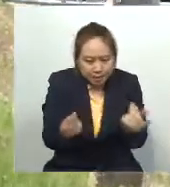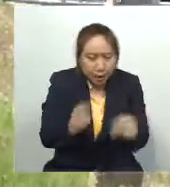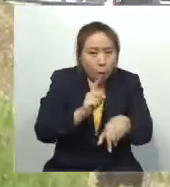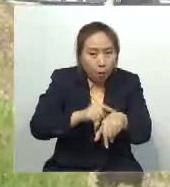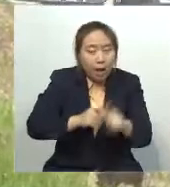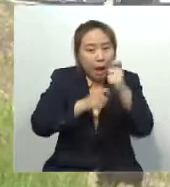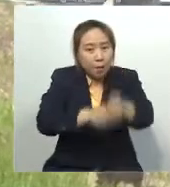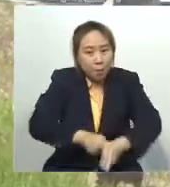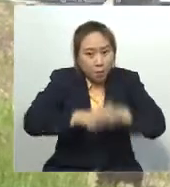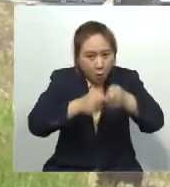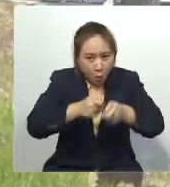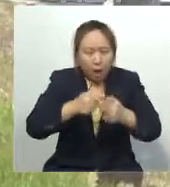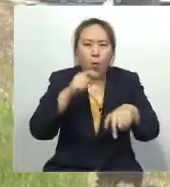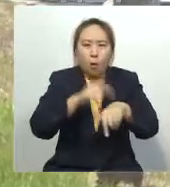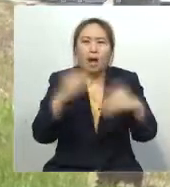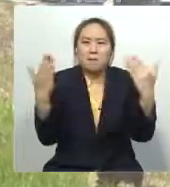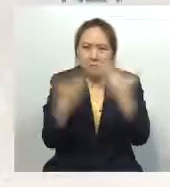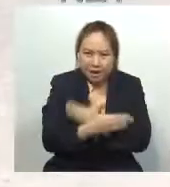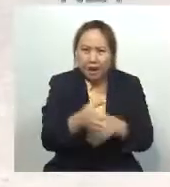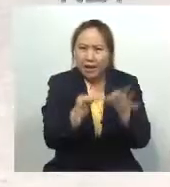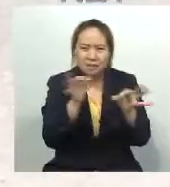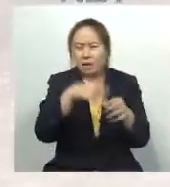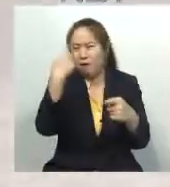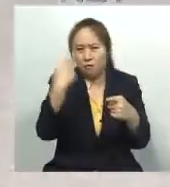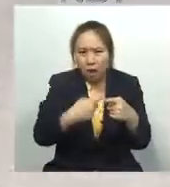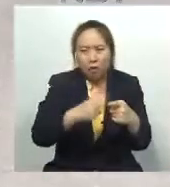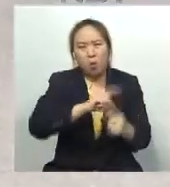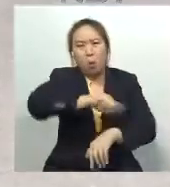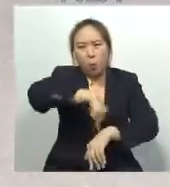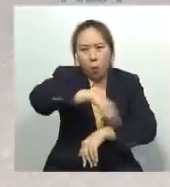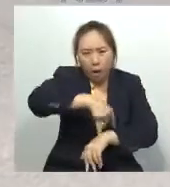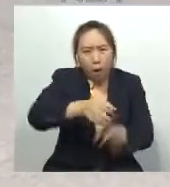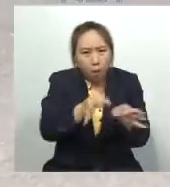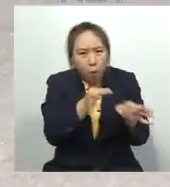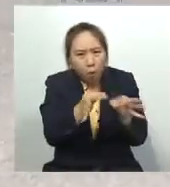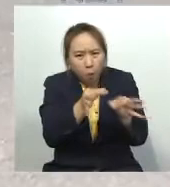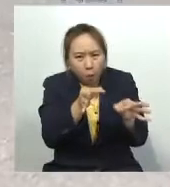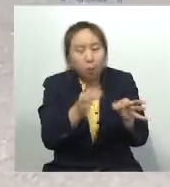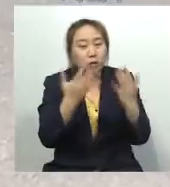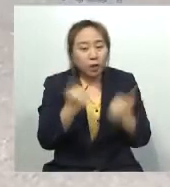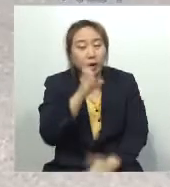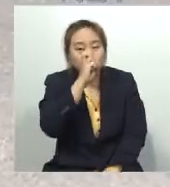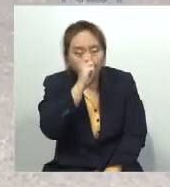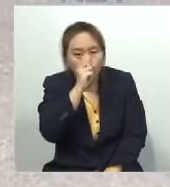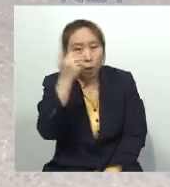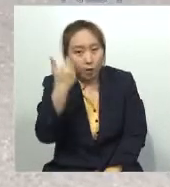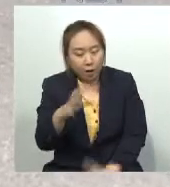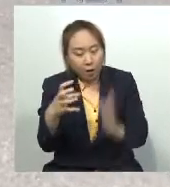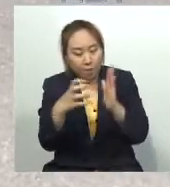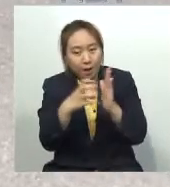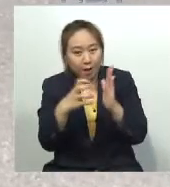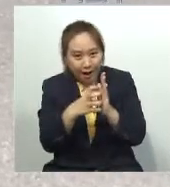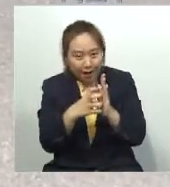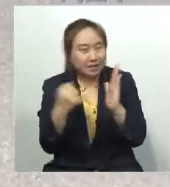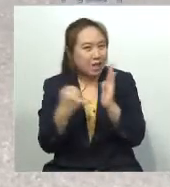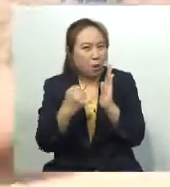าะปลูกนั้นไม่ใช่เรื่องง่ายต้องอาศัยเวลาแต่ว่าหลังจากมีการทดลองและก็นำร่องในพื้นที่ภาคกลางเป็น